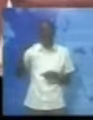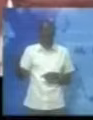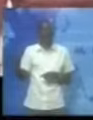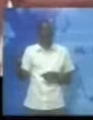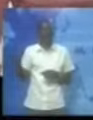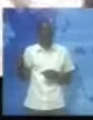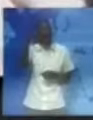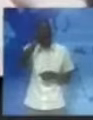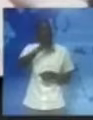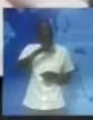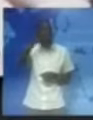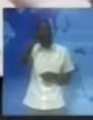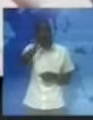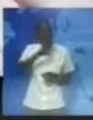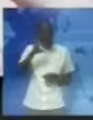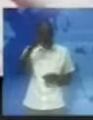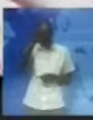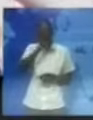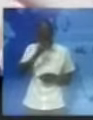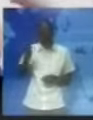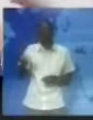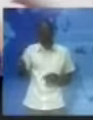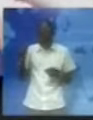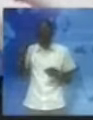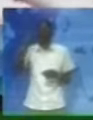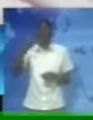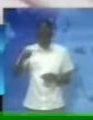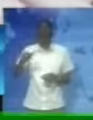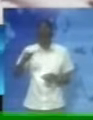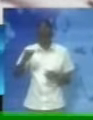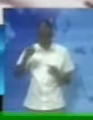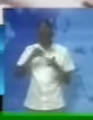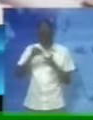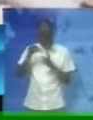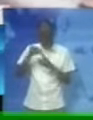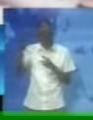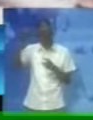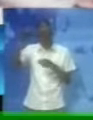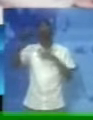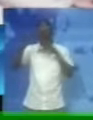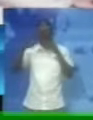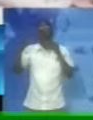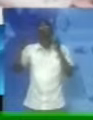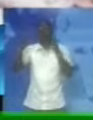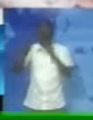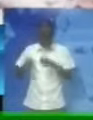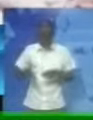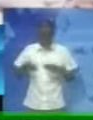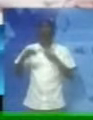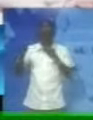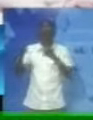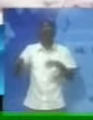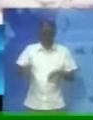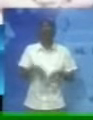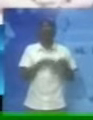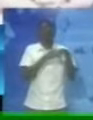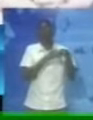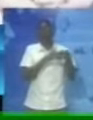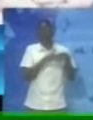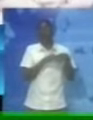la recherche d'une Ouagalaise pour une relation pouvant aboutir au mariage.